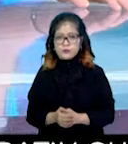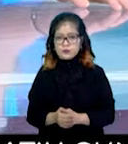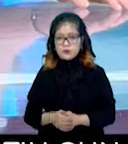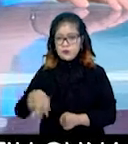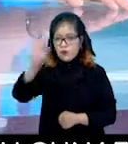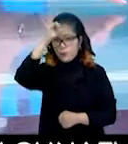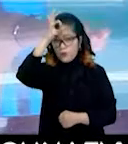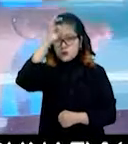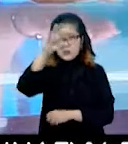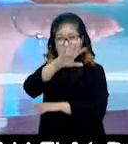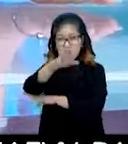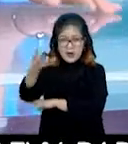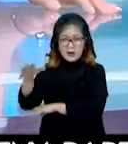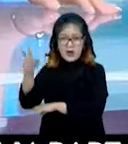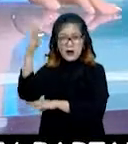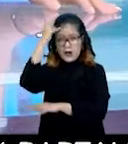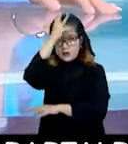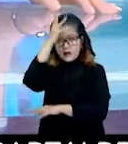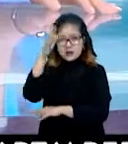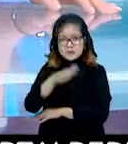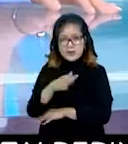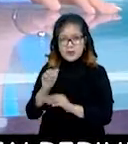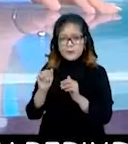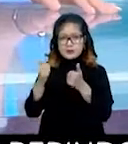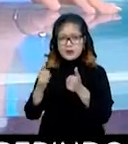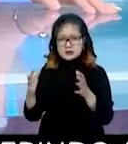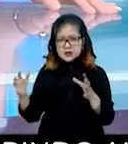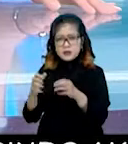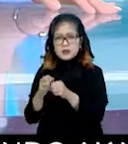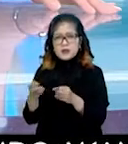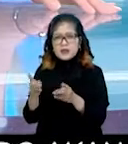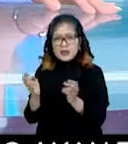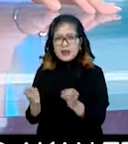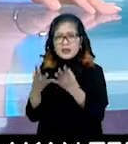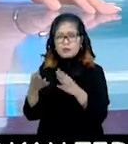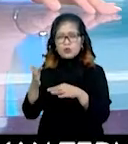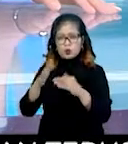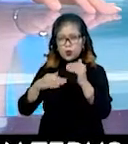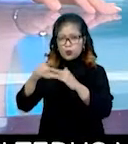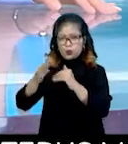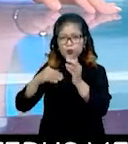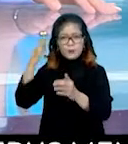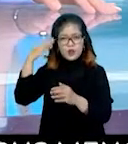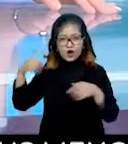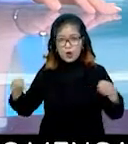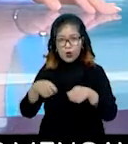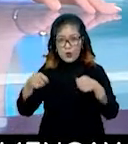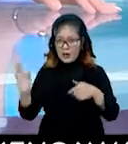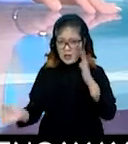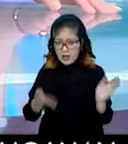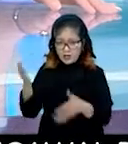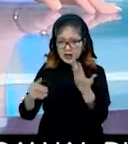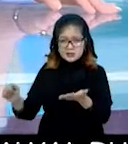Polda Kalimantan Selatan berhasil mengungkap penimbunan minyak goreng di sebuah gudang. Dalam penggeledahan, polisi menyita 31 ribu liter